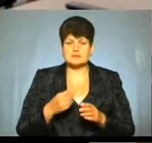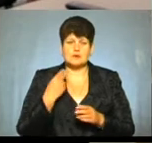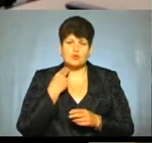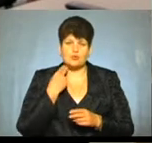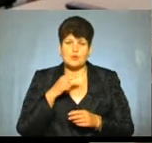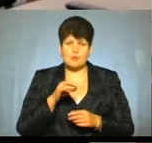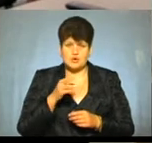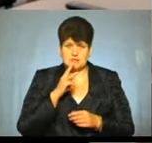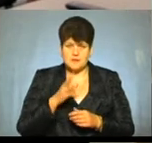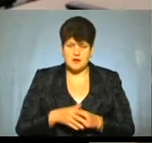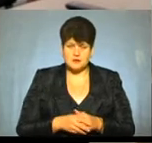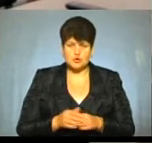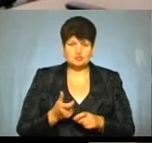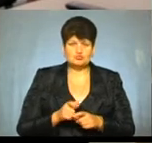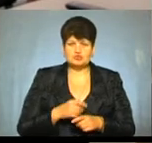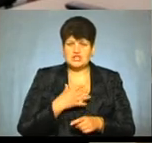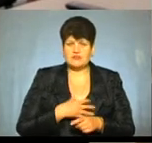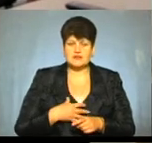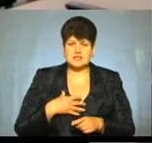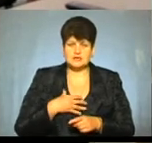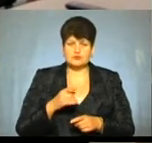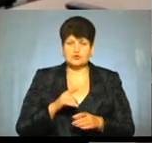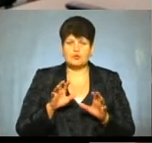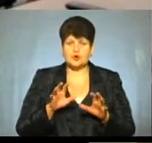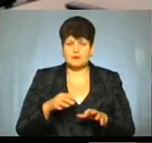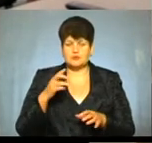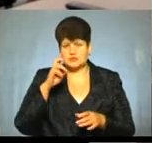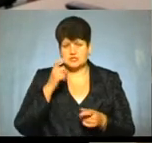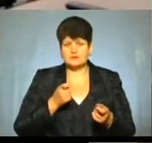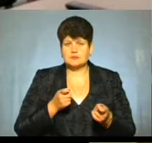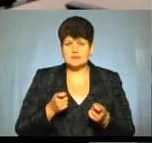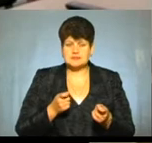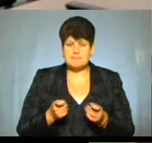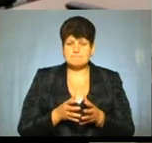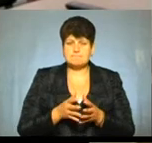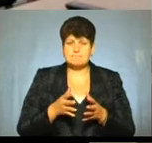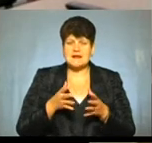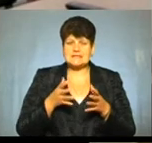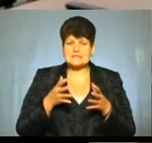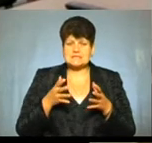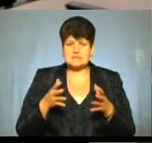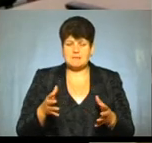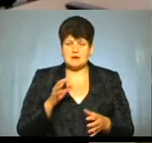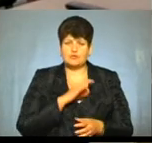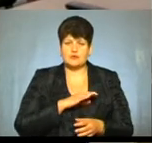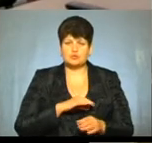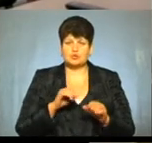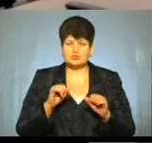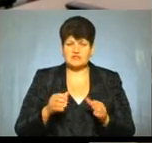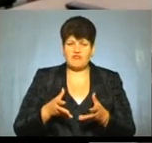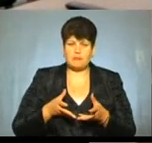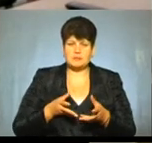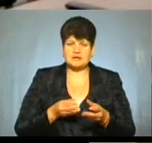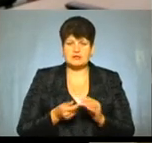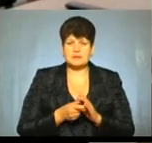потенційної заборгованості по заробітній платі. Дуже важливо, щоб голова обласної державної адміністрації максимально використав